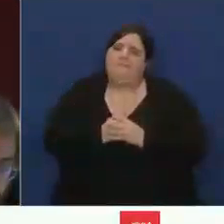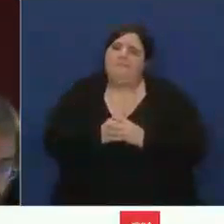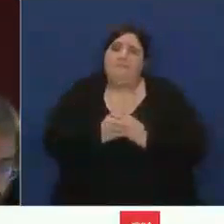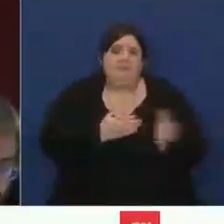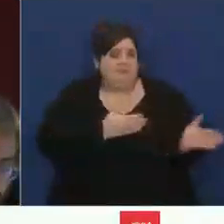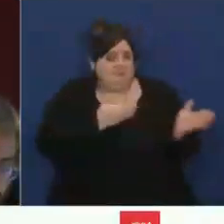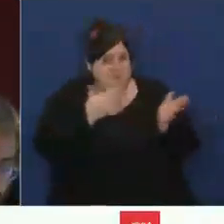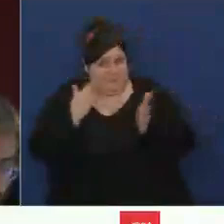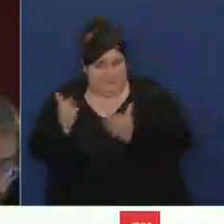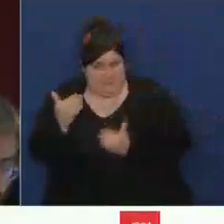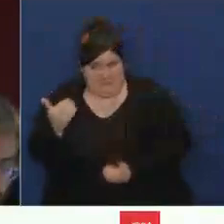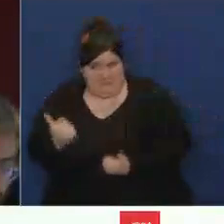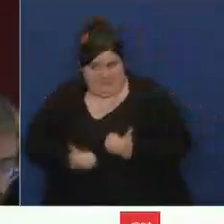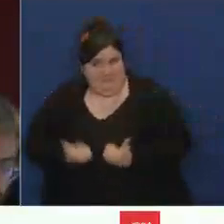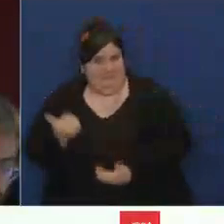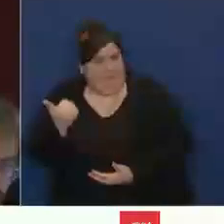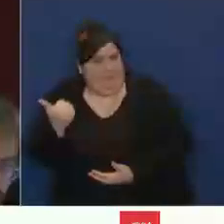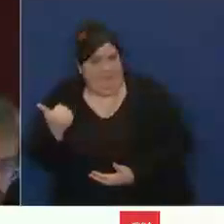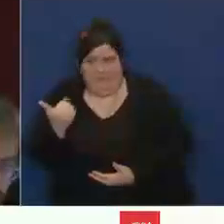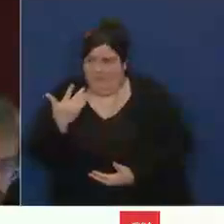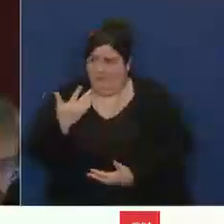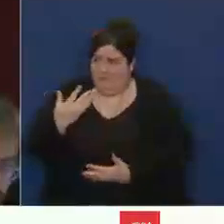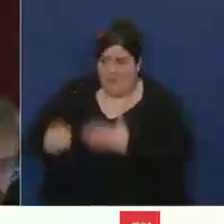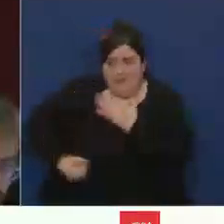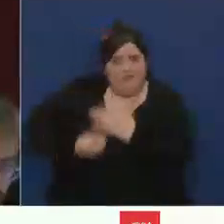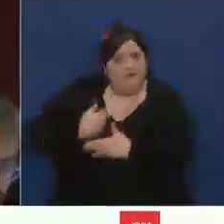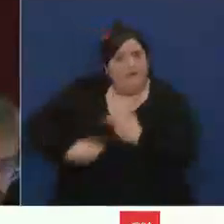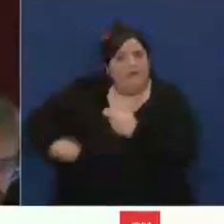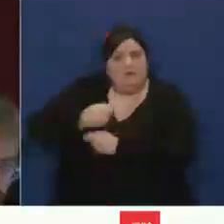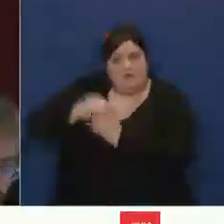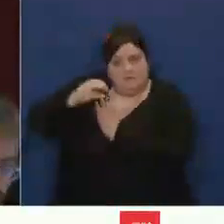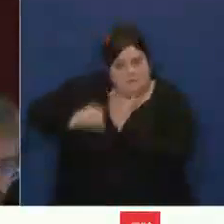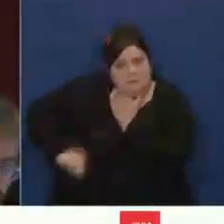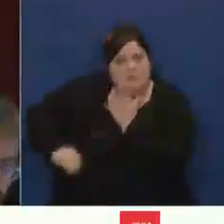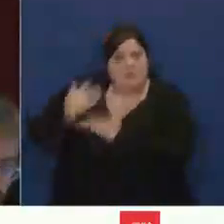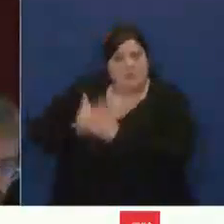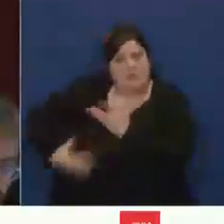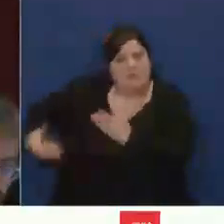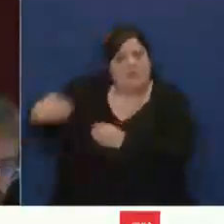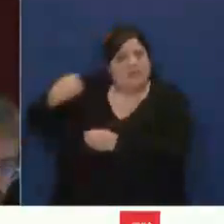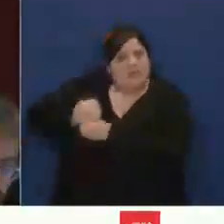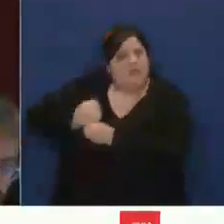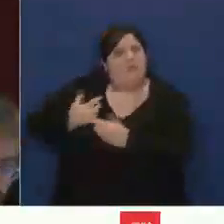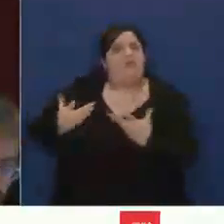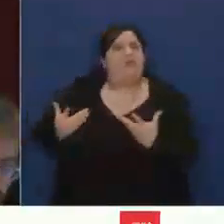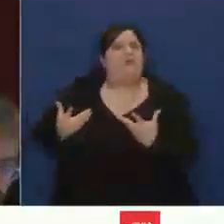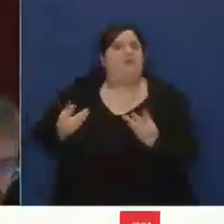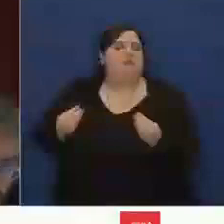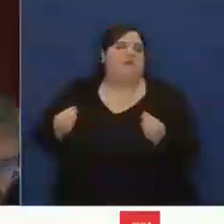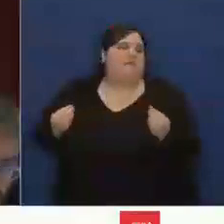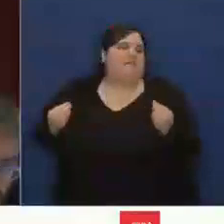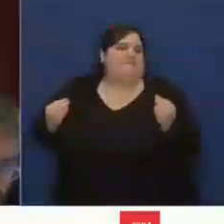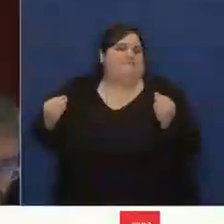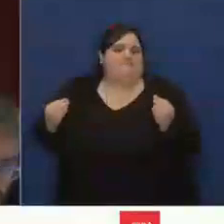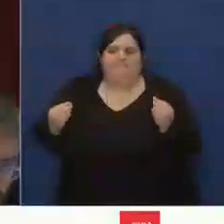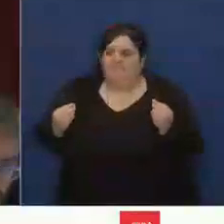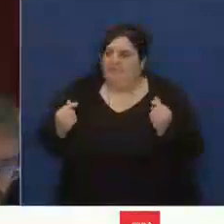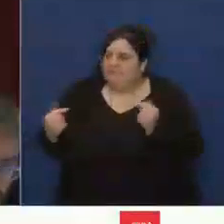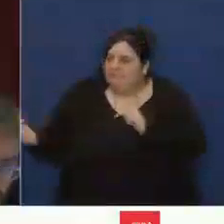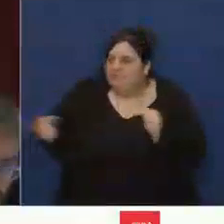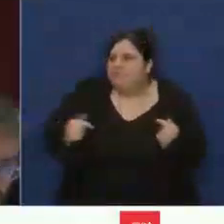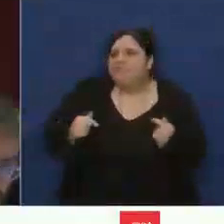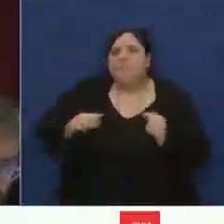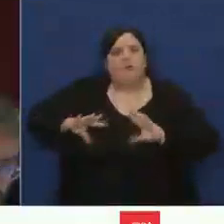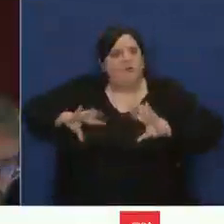les services eux-mêmes qui sont producteurs de ces marchés, et il y a ce dialogue qui est finalement qui est régulier tout au long des années